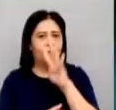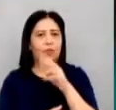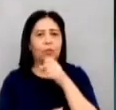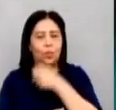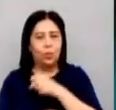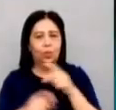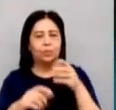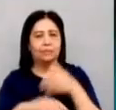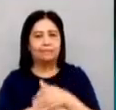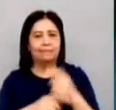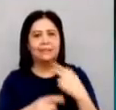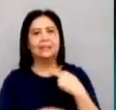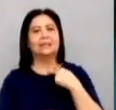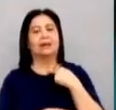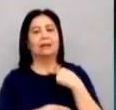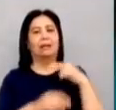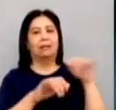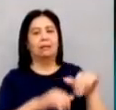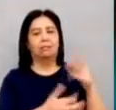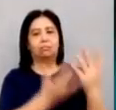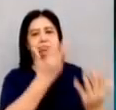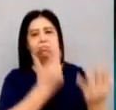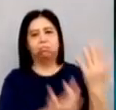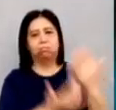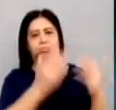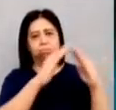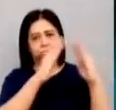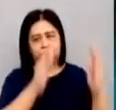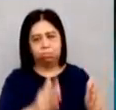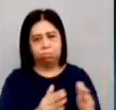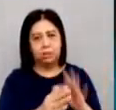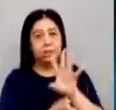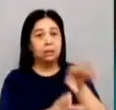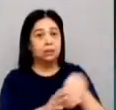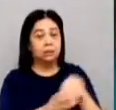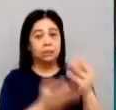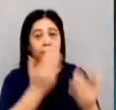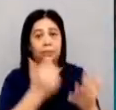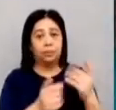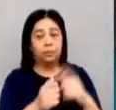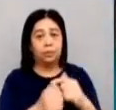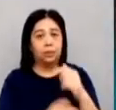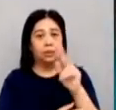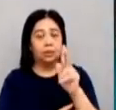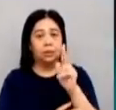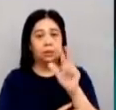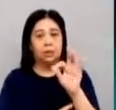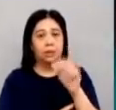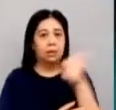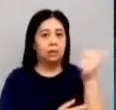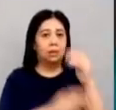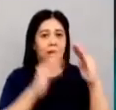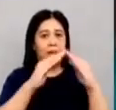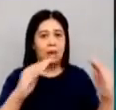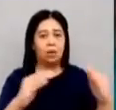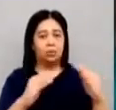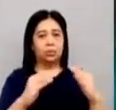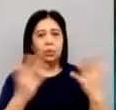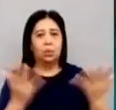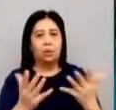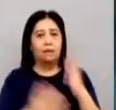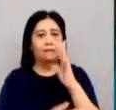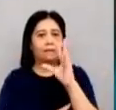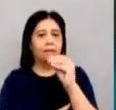sa nasusunog nilang bahay. Damay sa sunog ang nasa 39 na iba pang bahay kung saan 50 pamilya